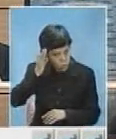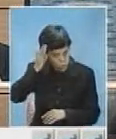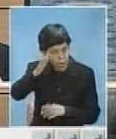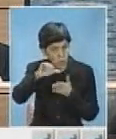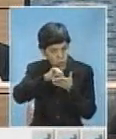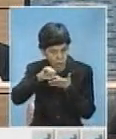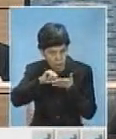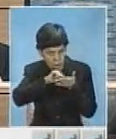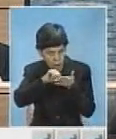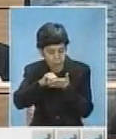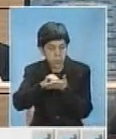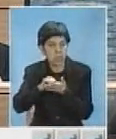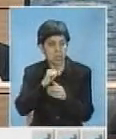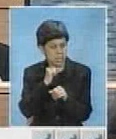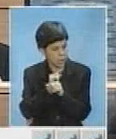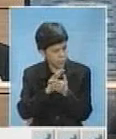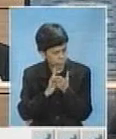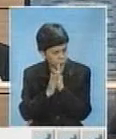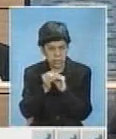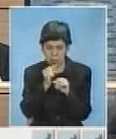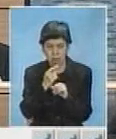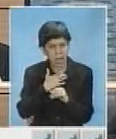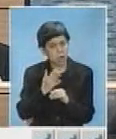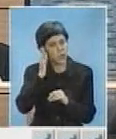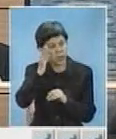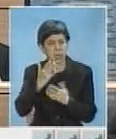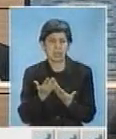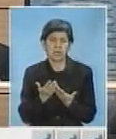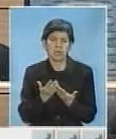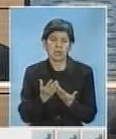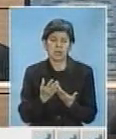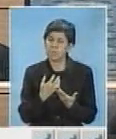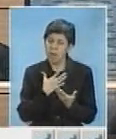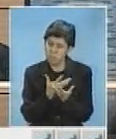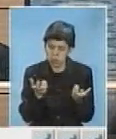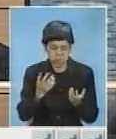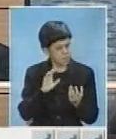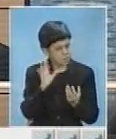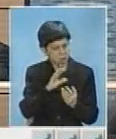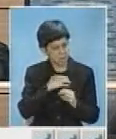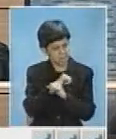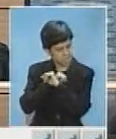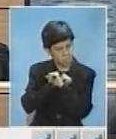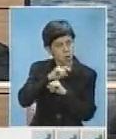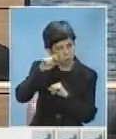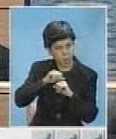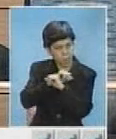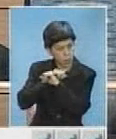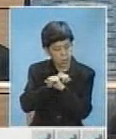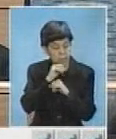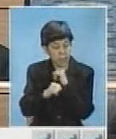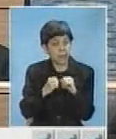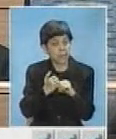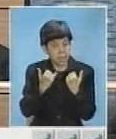ตมองไปสู่อนาคตว่าเราจะป้องกันไม่ให้มีความเสียหายเกิดขึ้นในลักษณะเดียวกันในปี